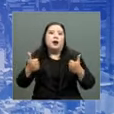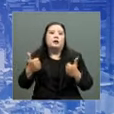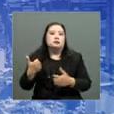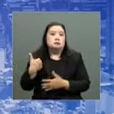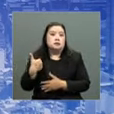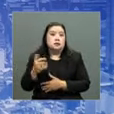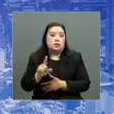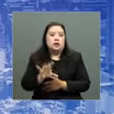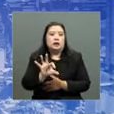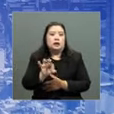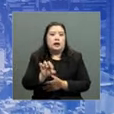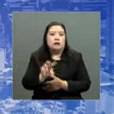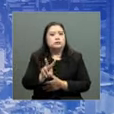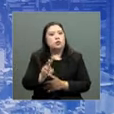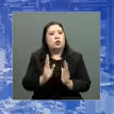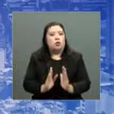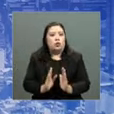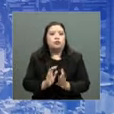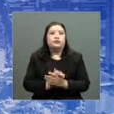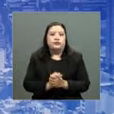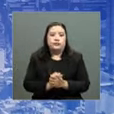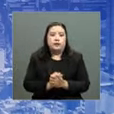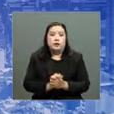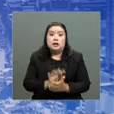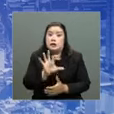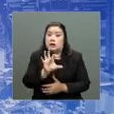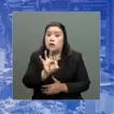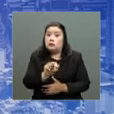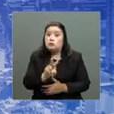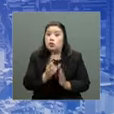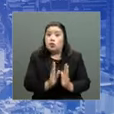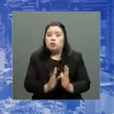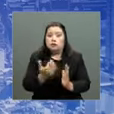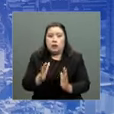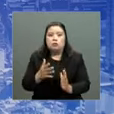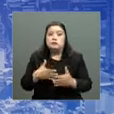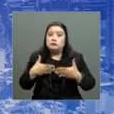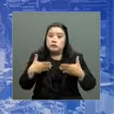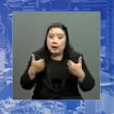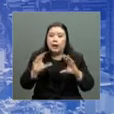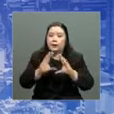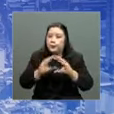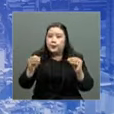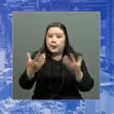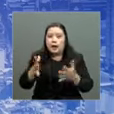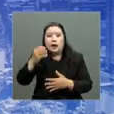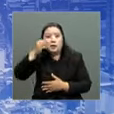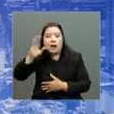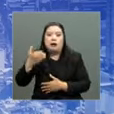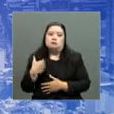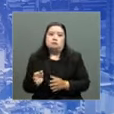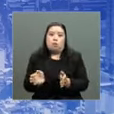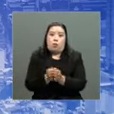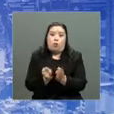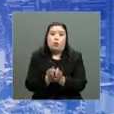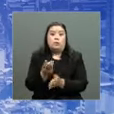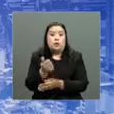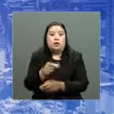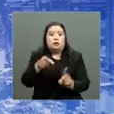จำนวนเพิ่ม92คนนะคะส่งผลให้คนที่หายจากอาการป่วยและสามารถกลับบ้านได้มีตัวเลขสะสม